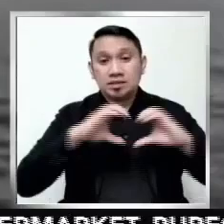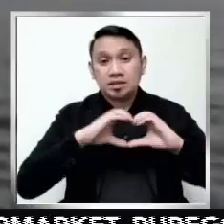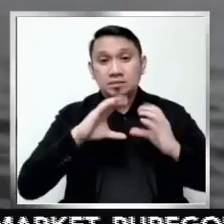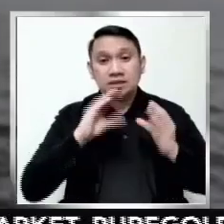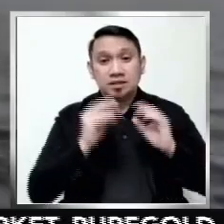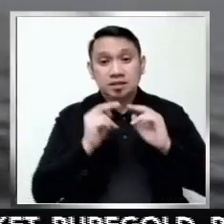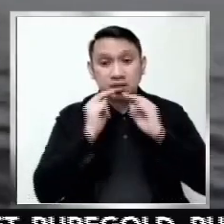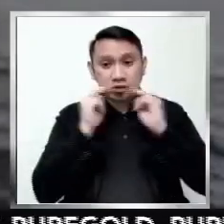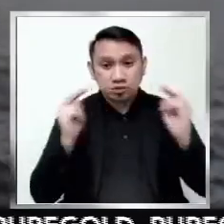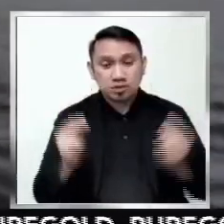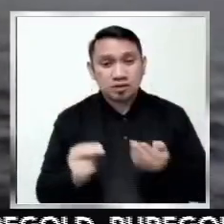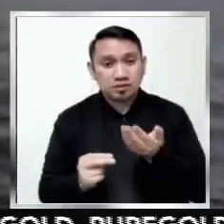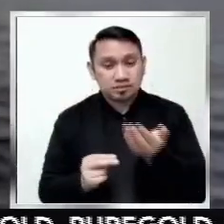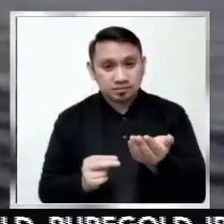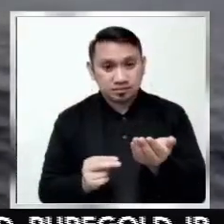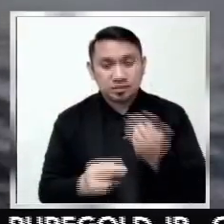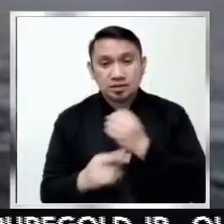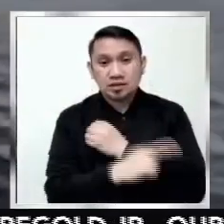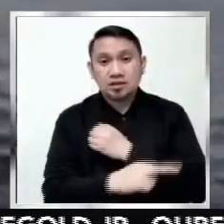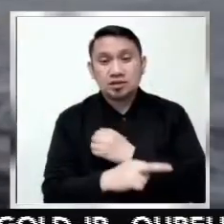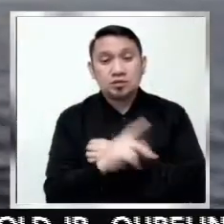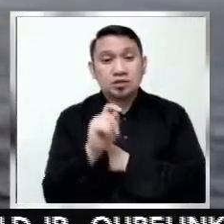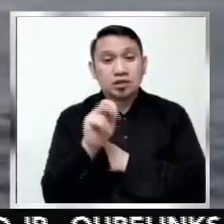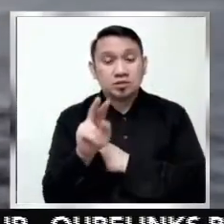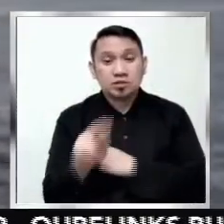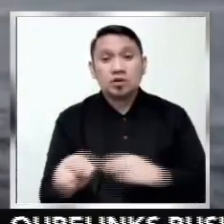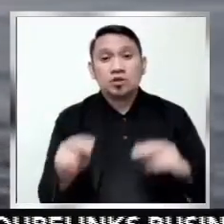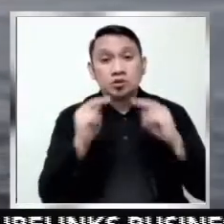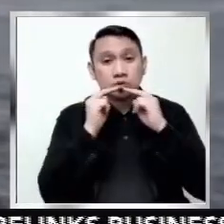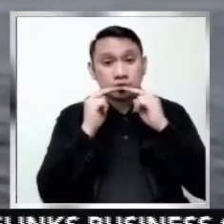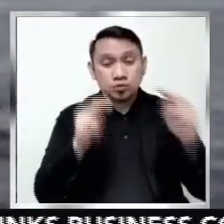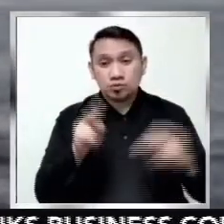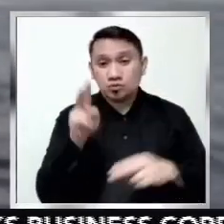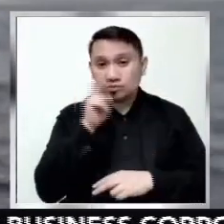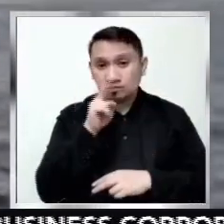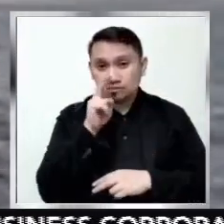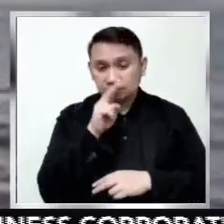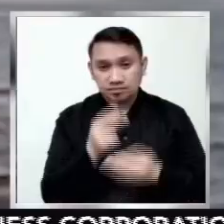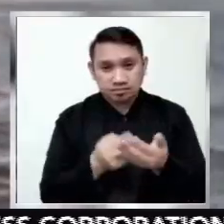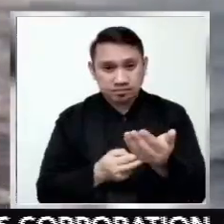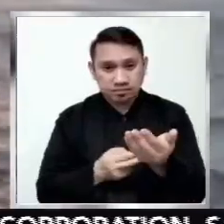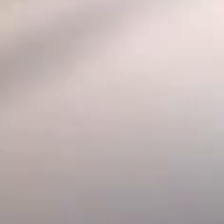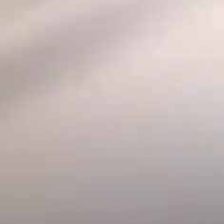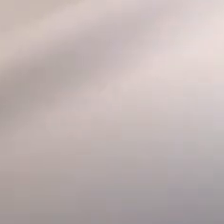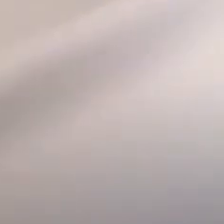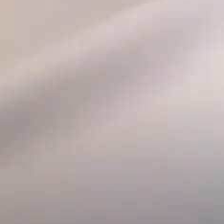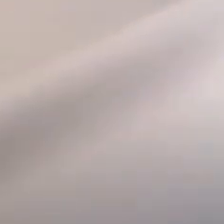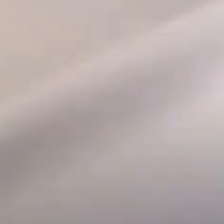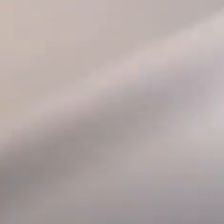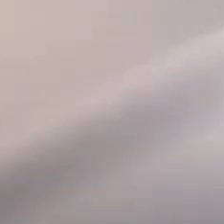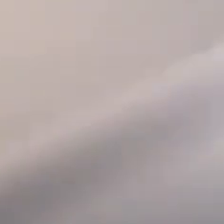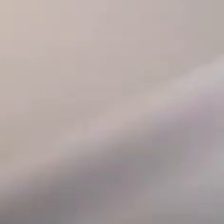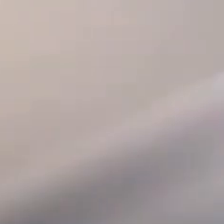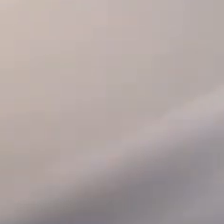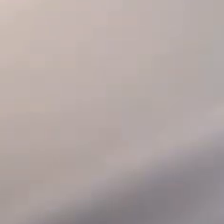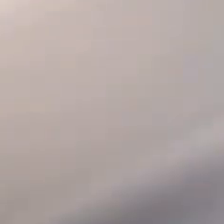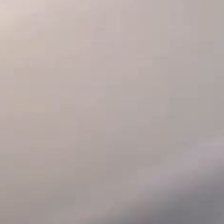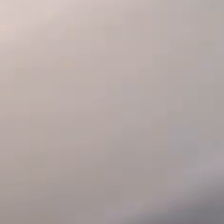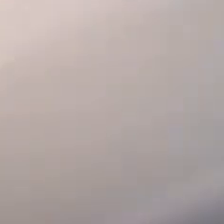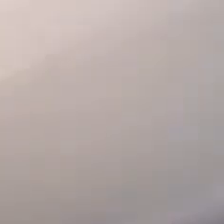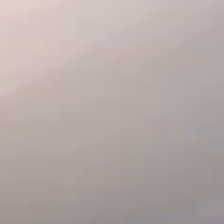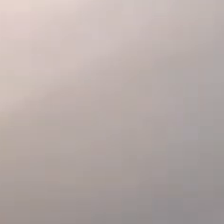Sereno ng GMA Regional TV, Balitang Bisdak, nakatutok 24 oras. Hindi natutulog ang mga